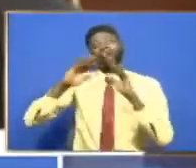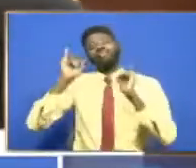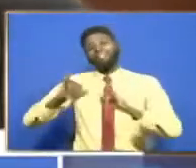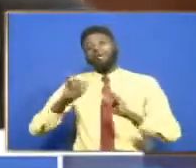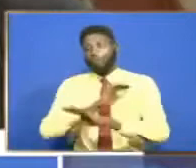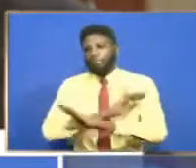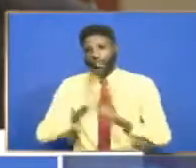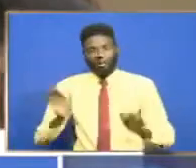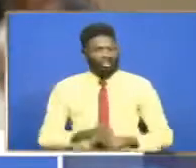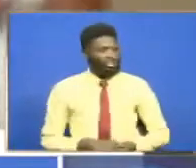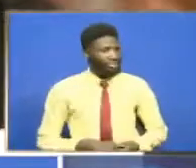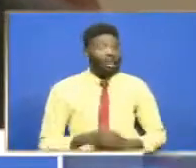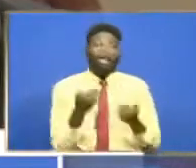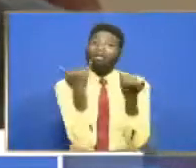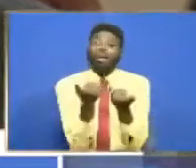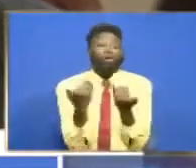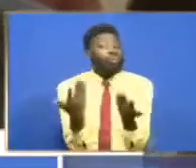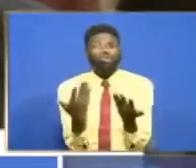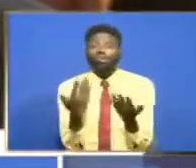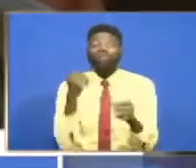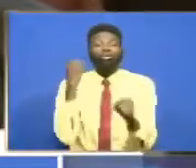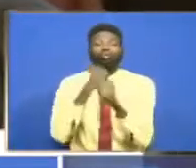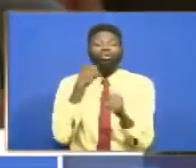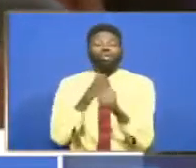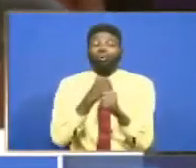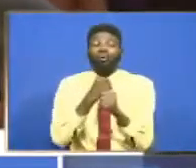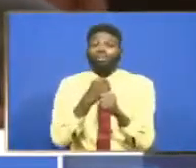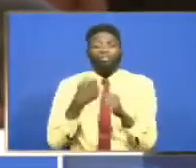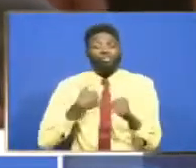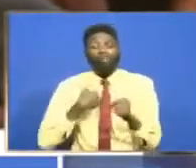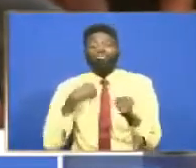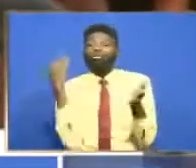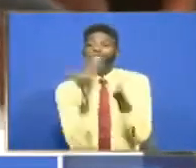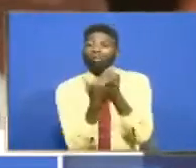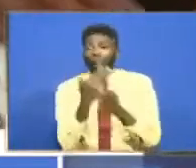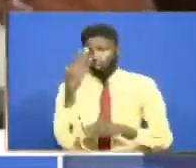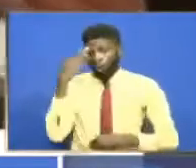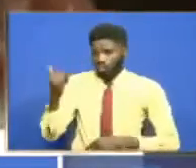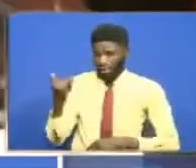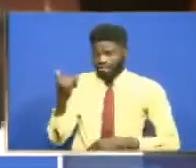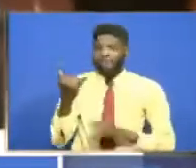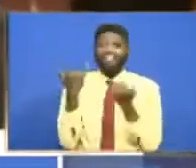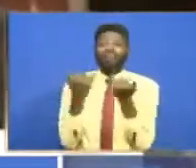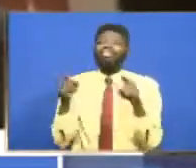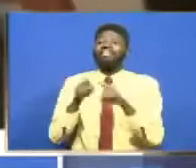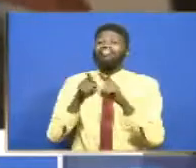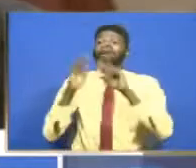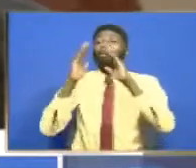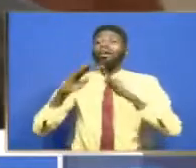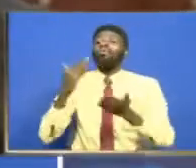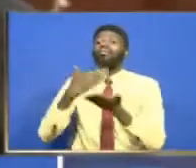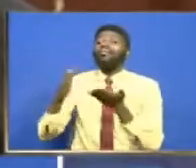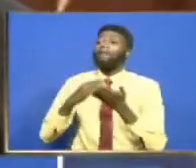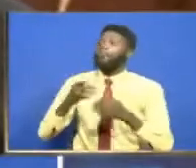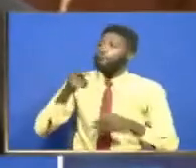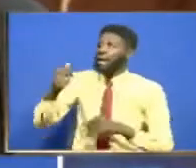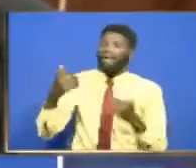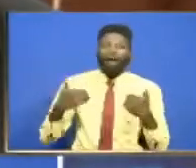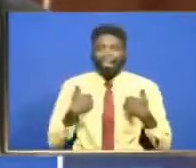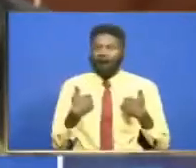Saizi juu sasa ni kazi nitasimamisha juu saizi hata nyumba sina ya kulipa